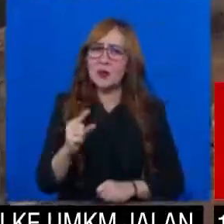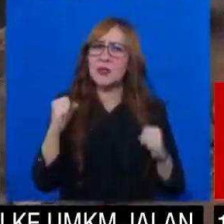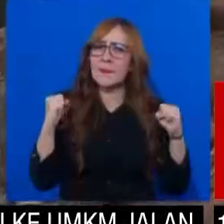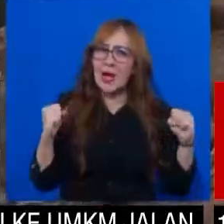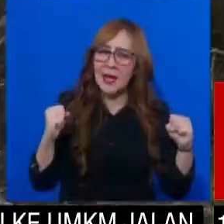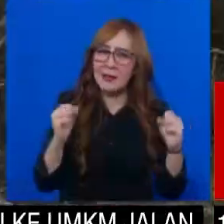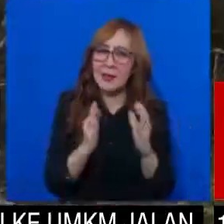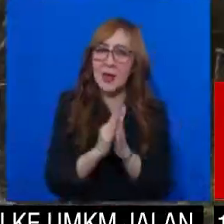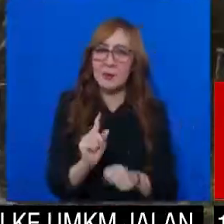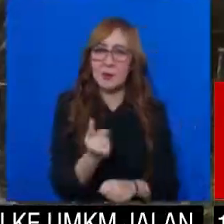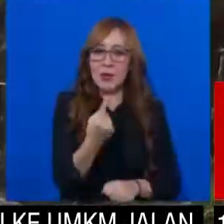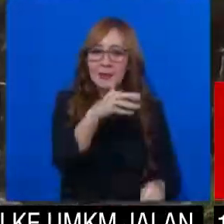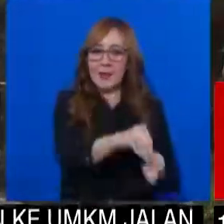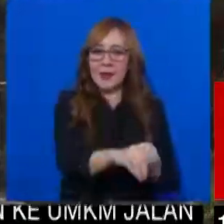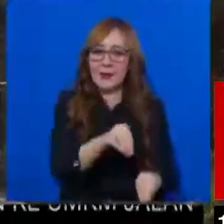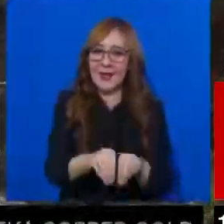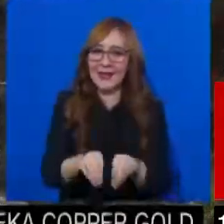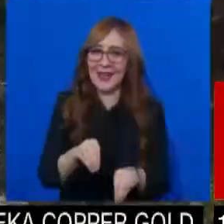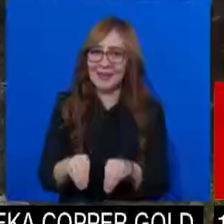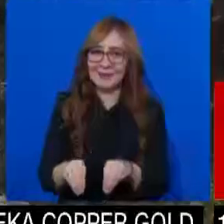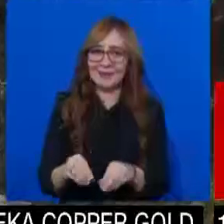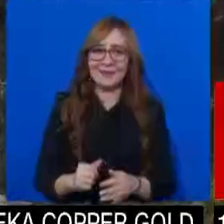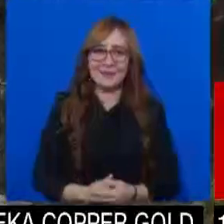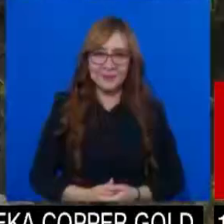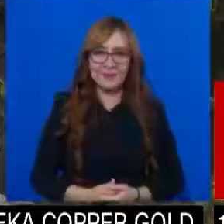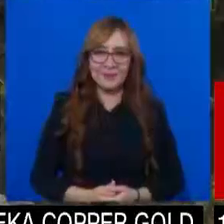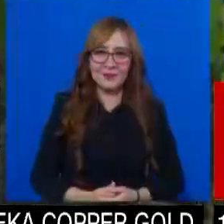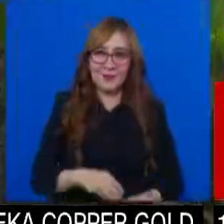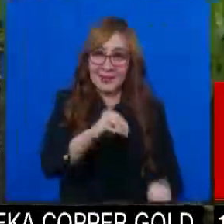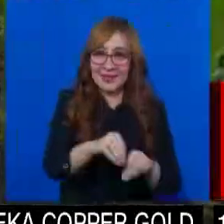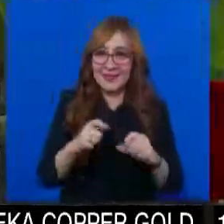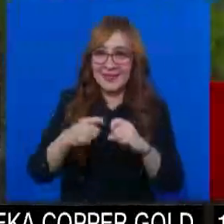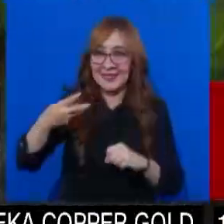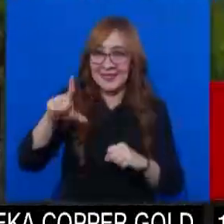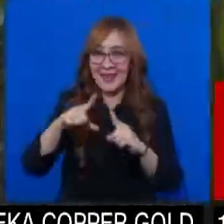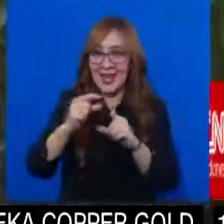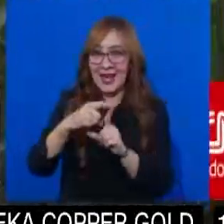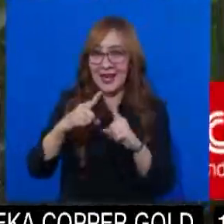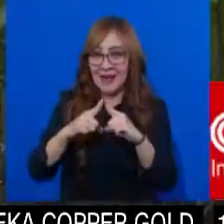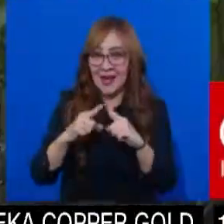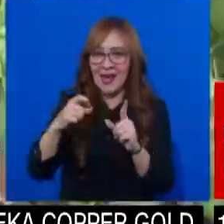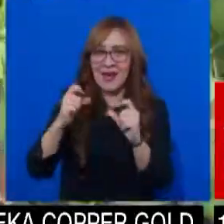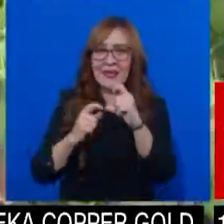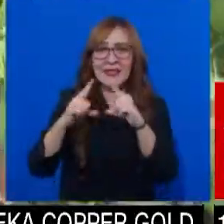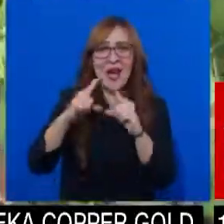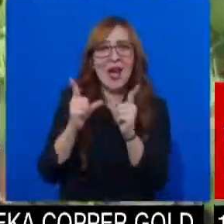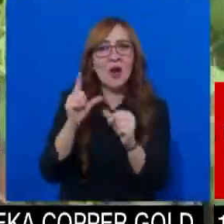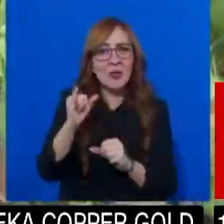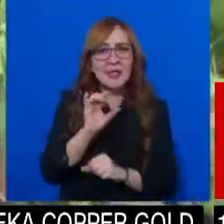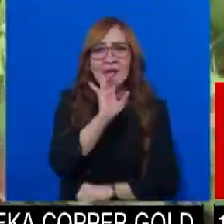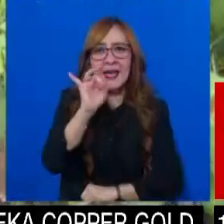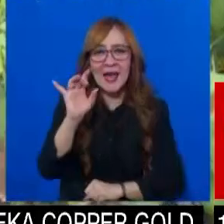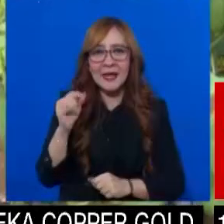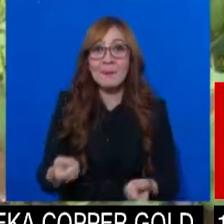menanam tanaman jangka pendek dan jangka menengah. Tanaman selada, sawi, kol, bayam, dan kangkung jadi tanaman